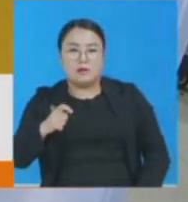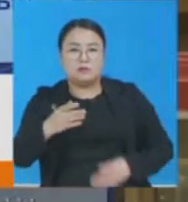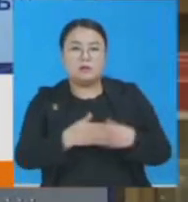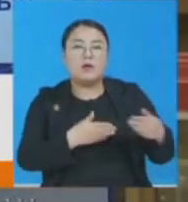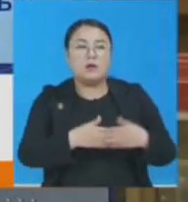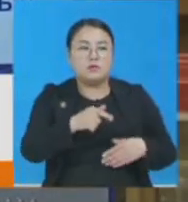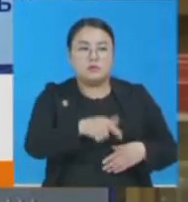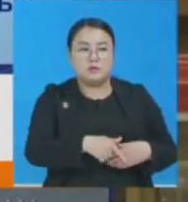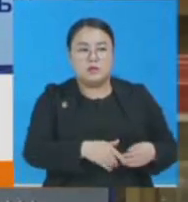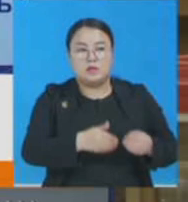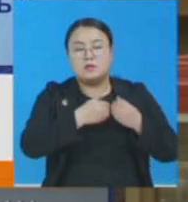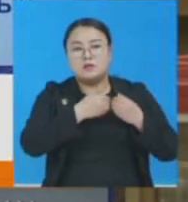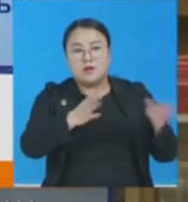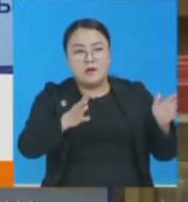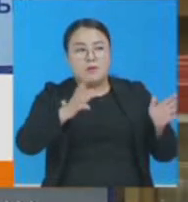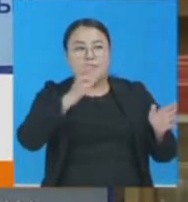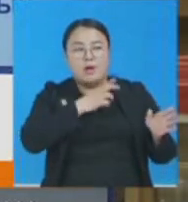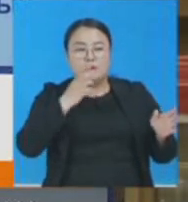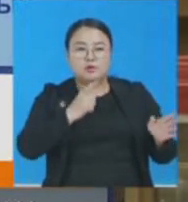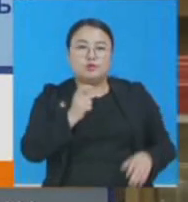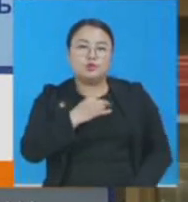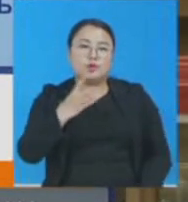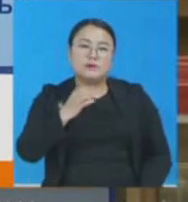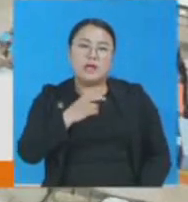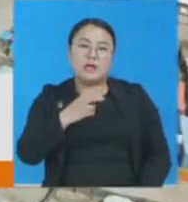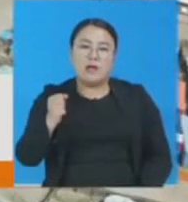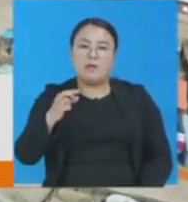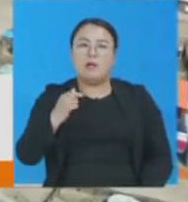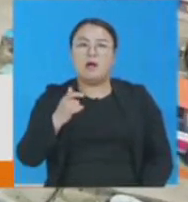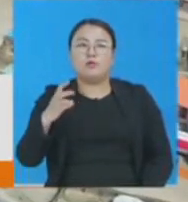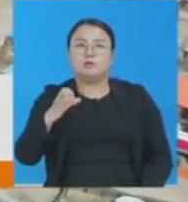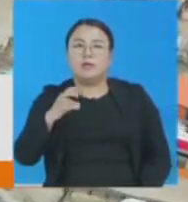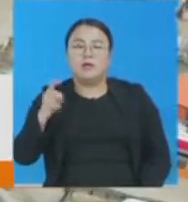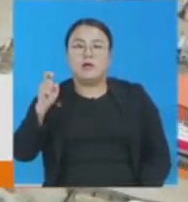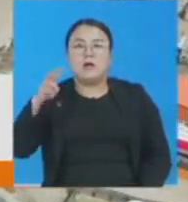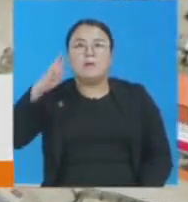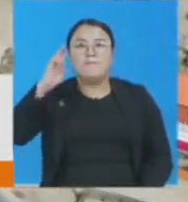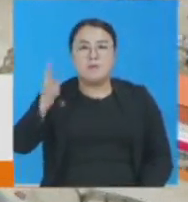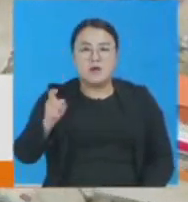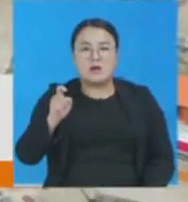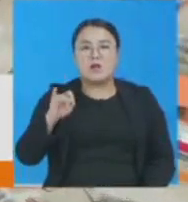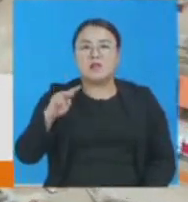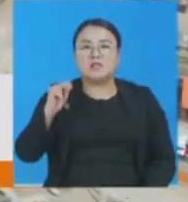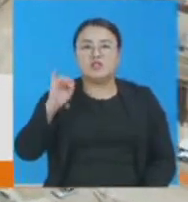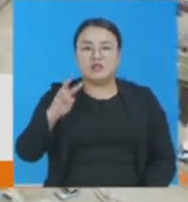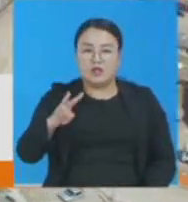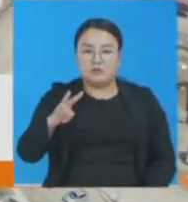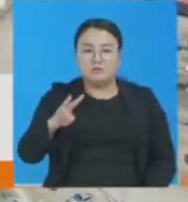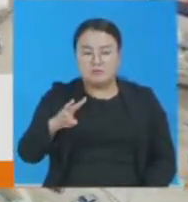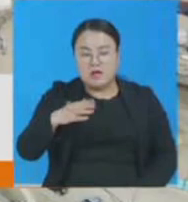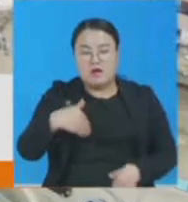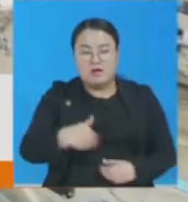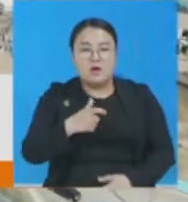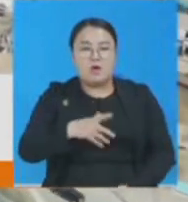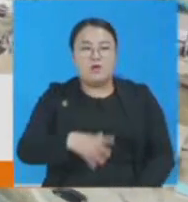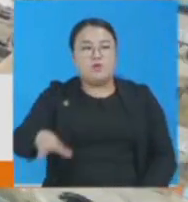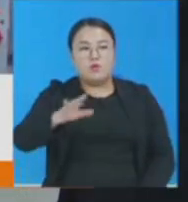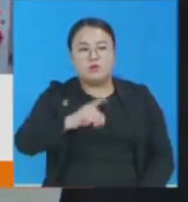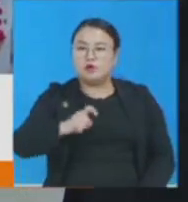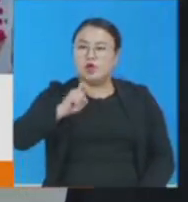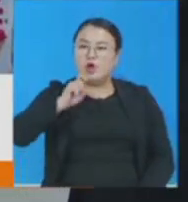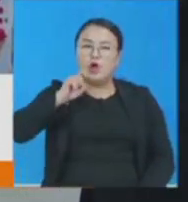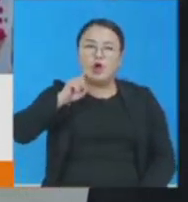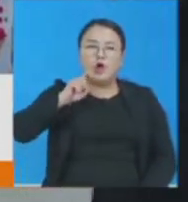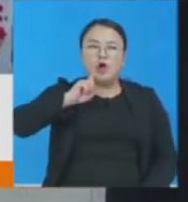хурдан цэгийг нээснээр Баян хошуу, Зүүн Салаа, Баруун Салаа, Ханий Метрал, Хилчин хотгон орчмын оршин суугчид хотын төв зорих